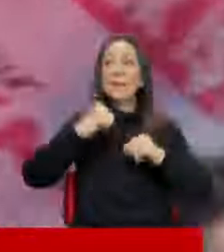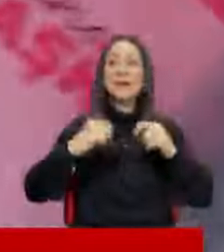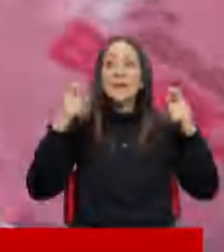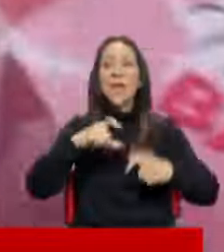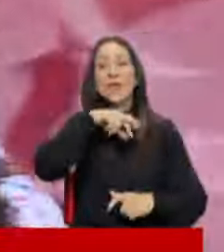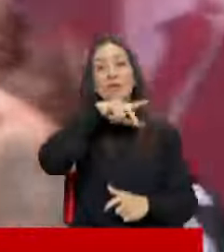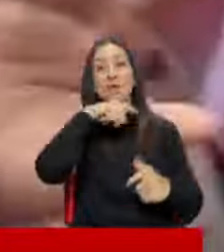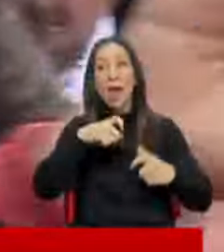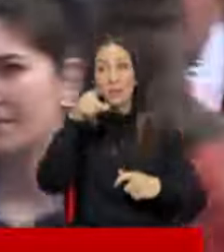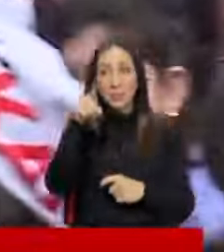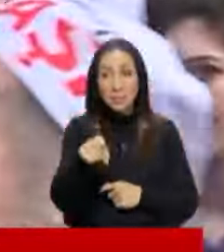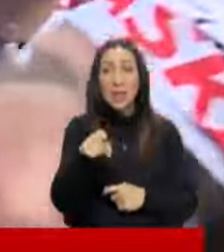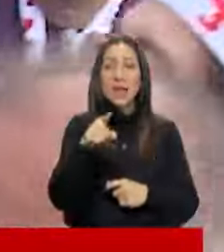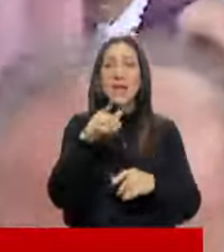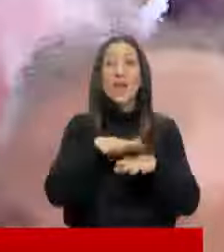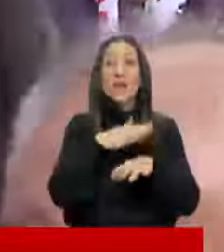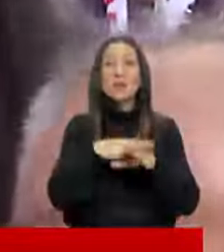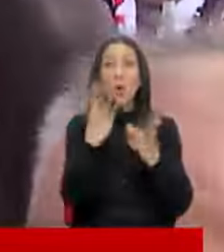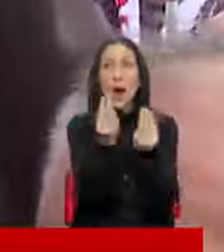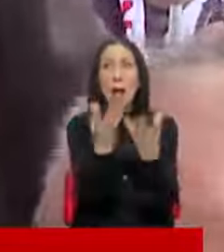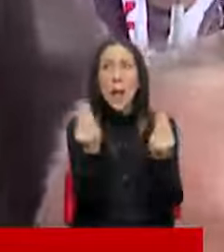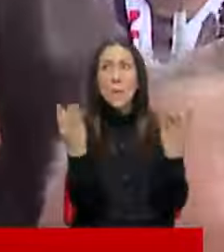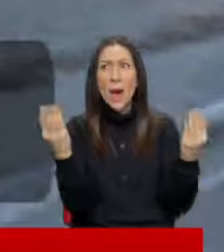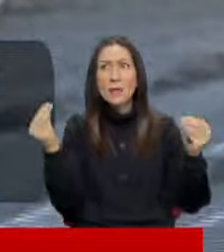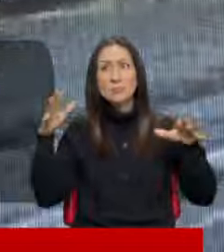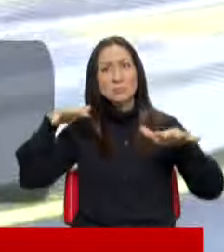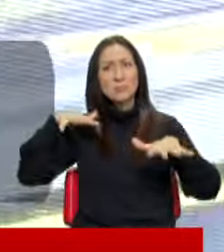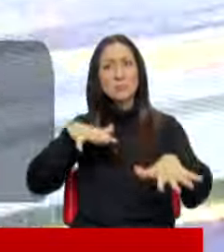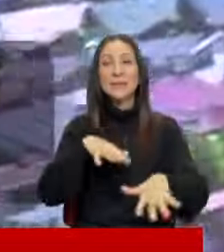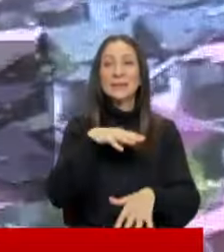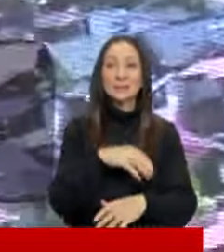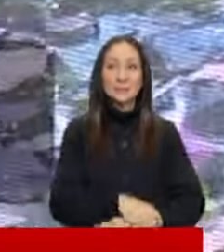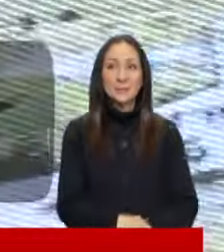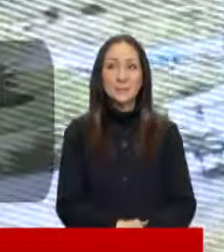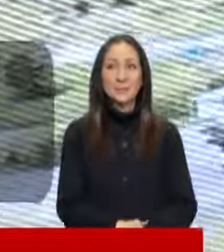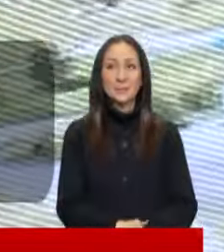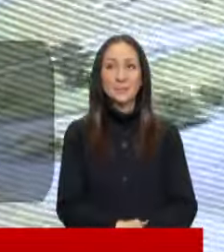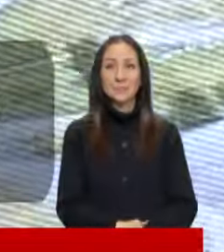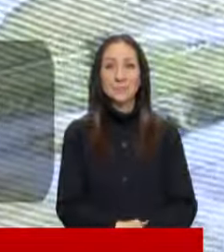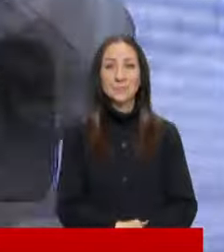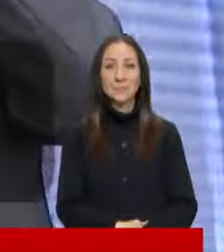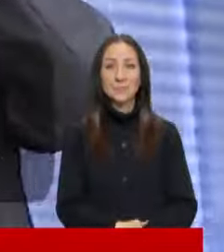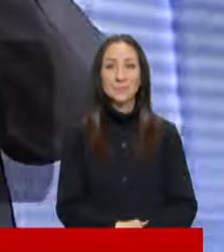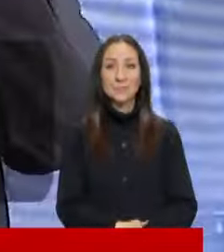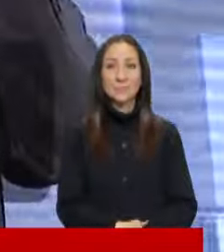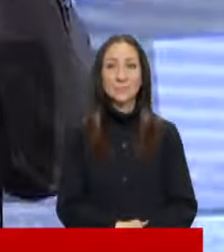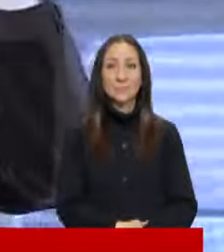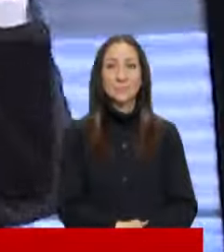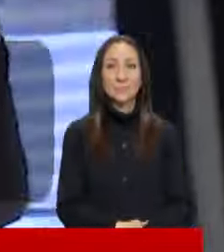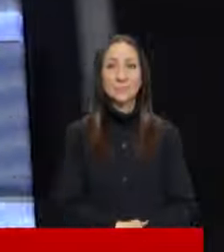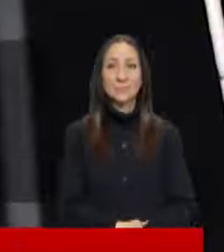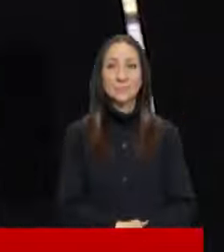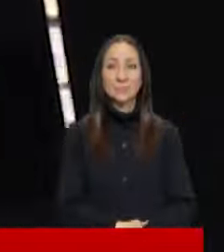kalesi Keçiören'de ise Yavaş'ı büyük bir kalabalık bekliyor. Keçiören'e abone olduk. Her gün buradayız. Benim artık